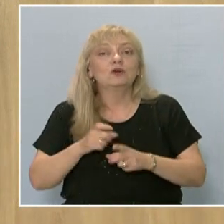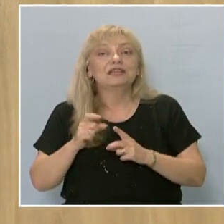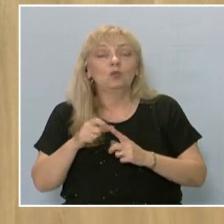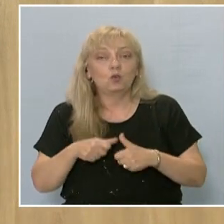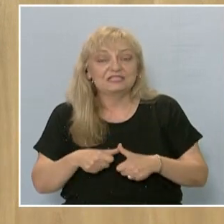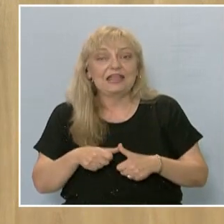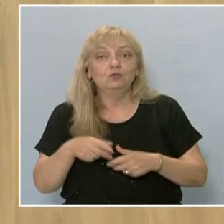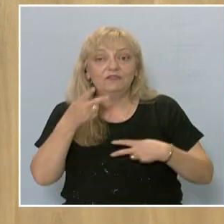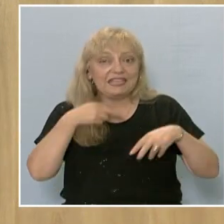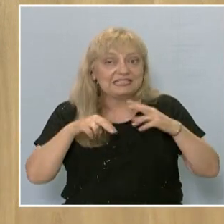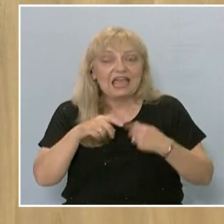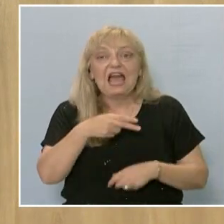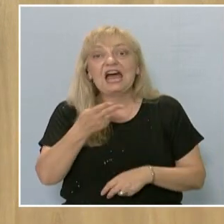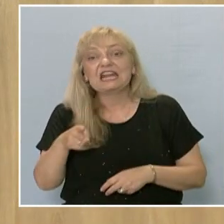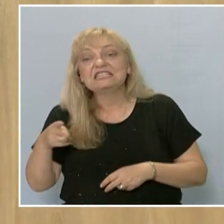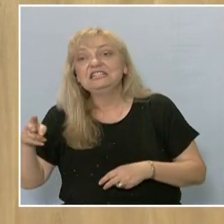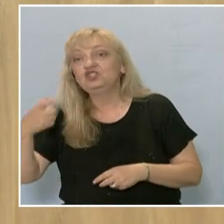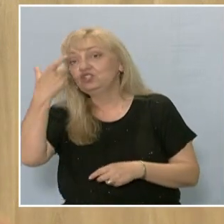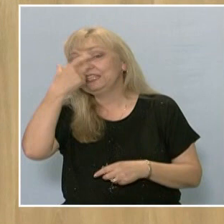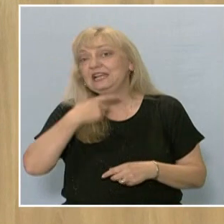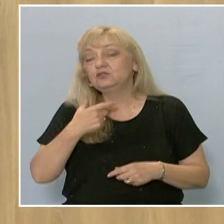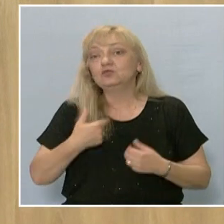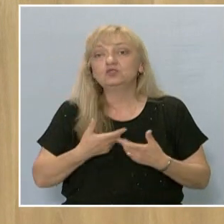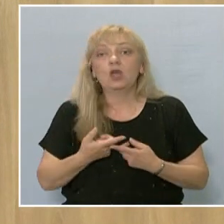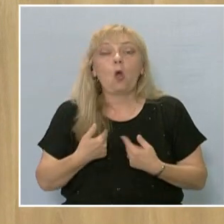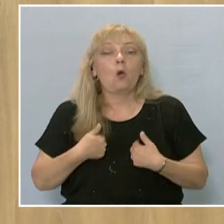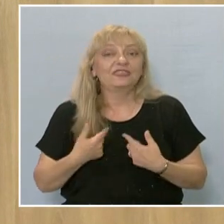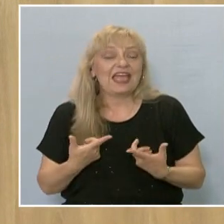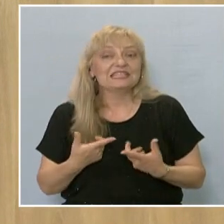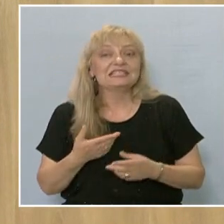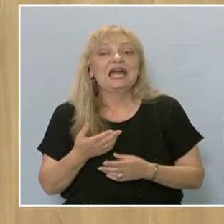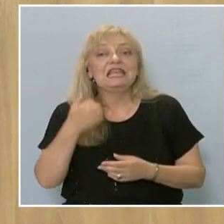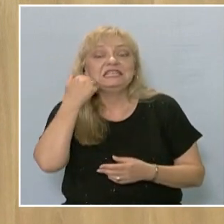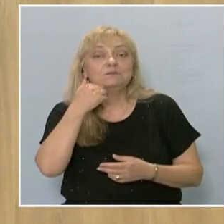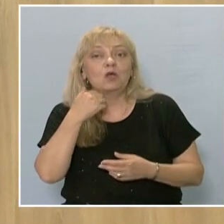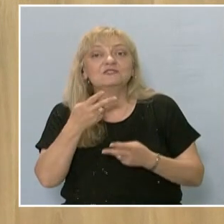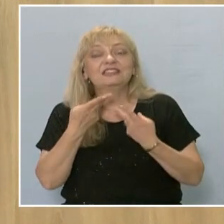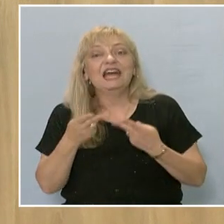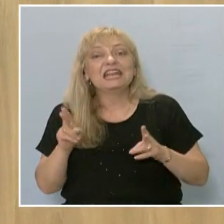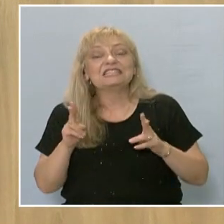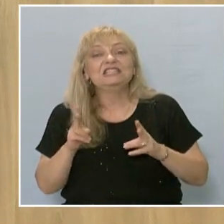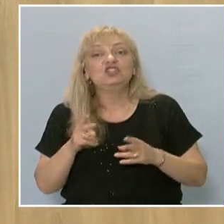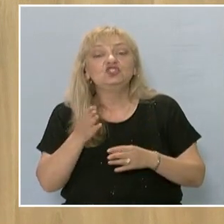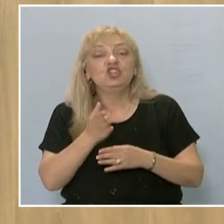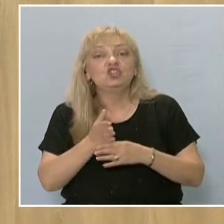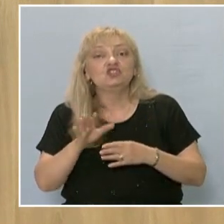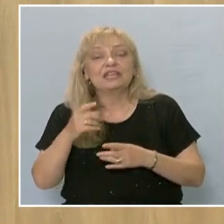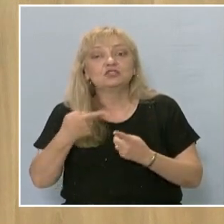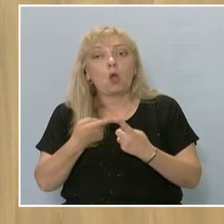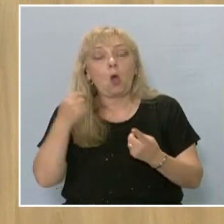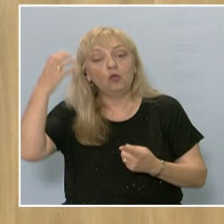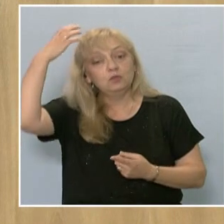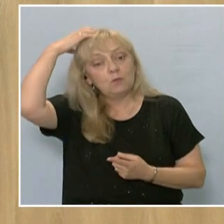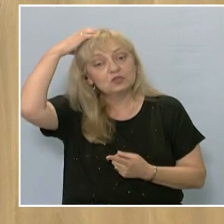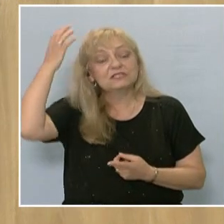различните личности в нас използват различни части от нашата психика и репортерът във вас използва едни части от мозъка майката други